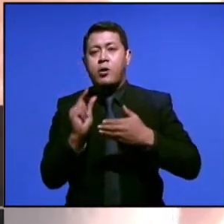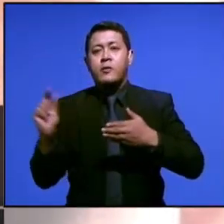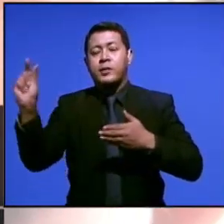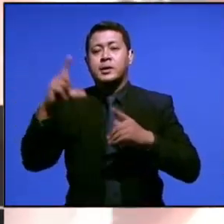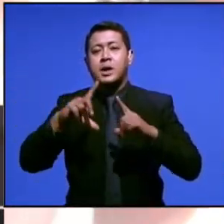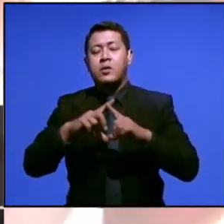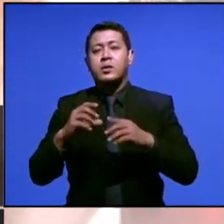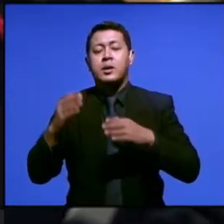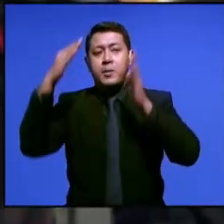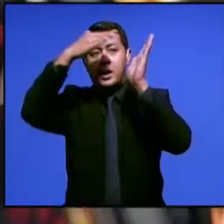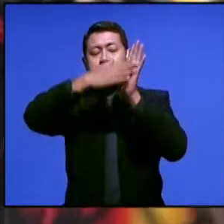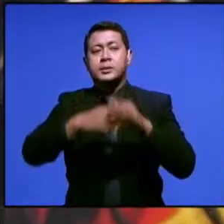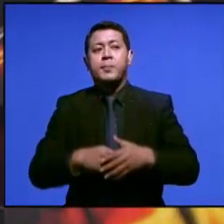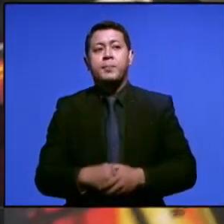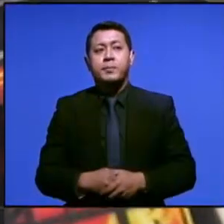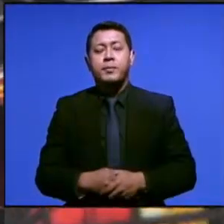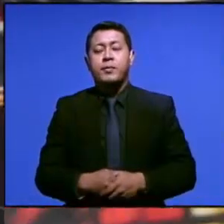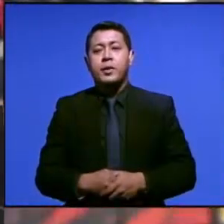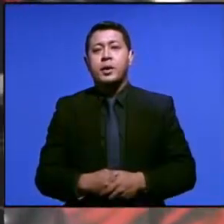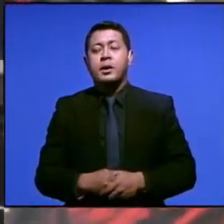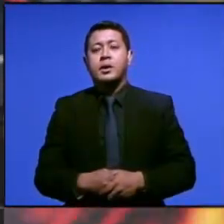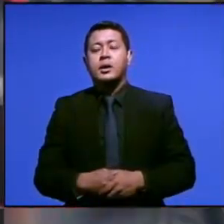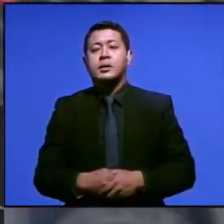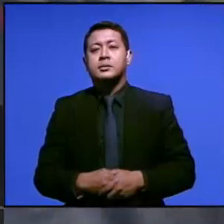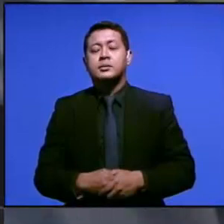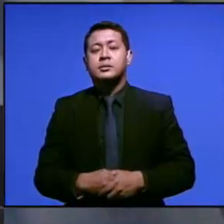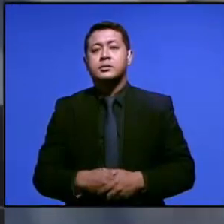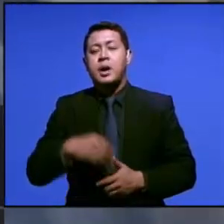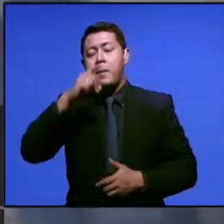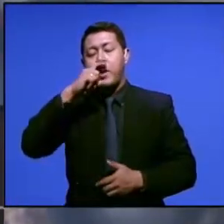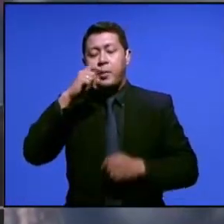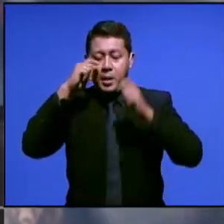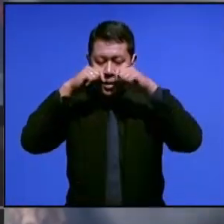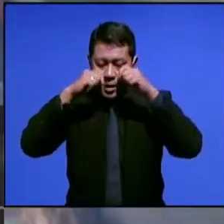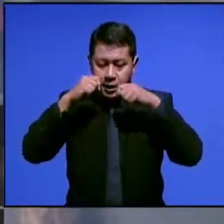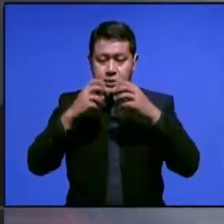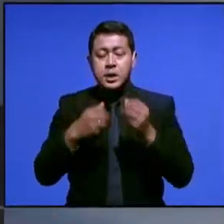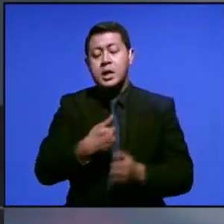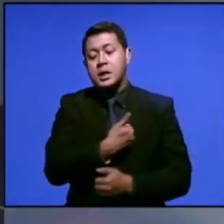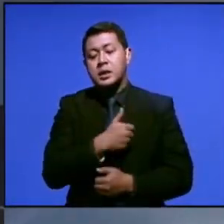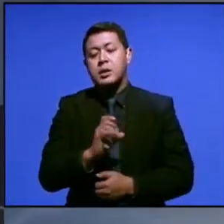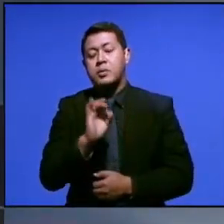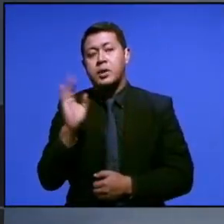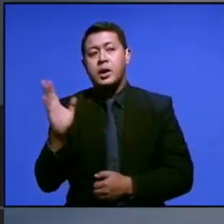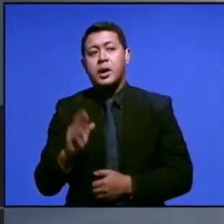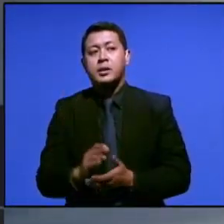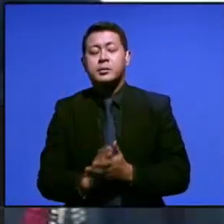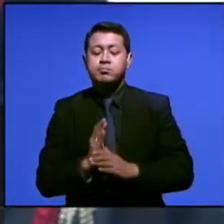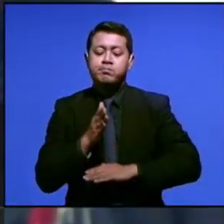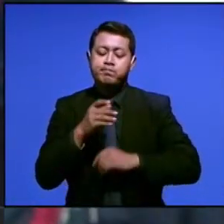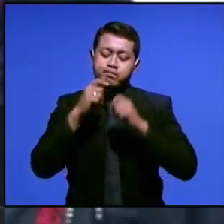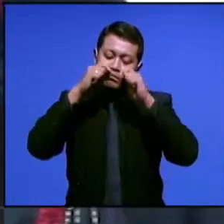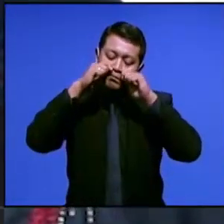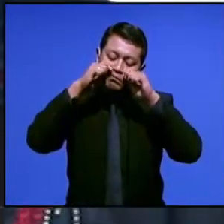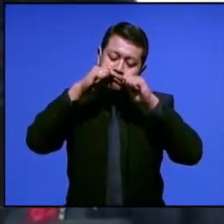Makassar. Sang ayah menangis terharu melihat ijazah dan foto anaknya. Sejumlah tamu lain yang hadir bahkan tidak bisa menahan air